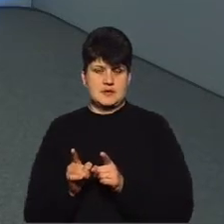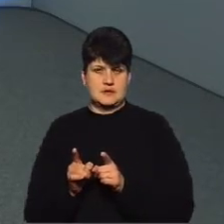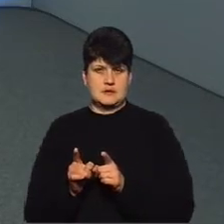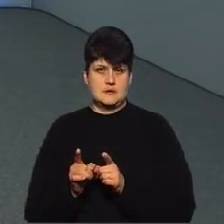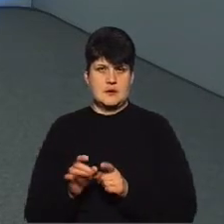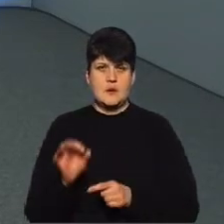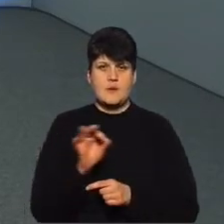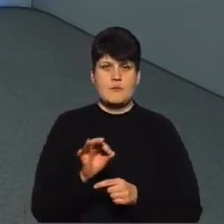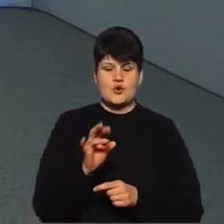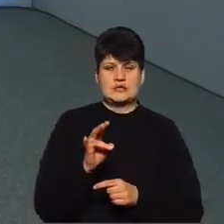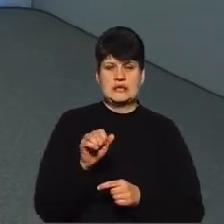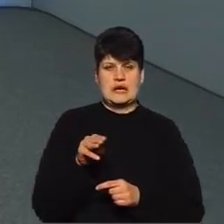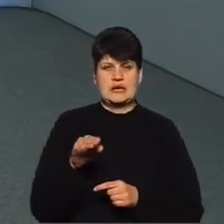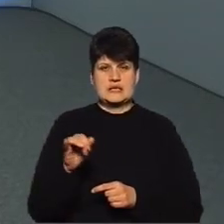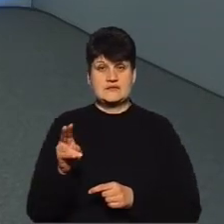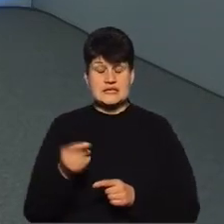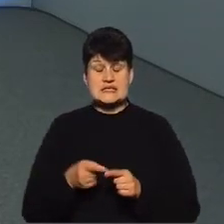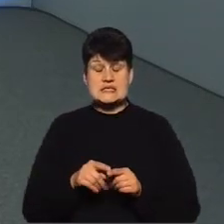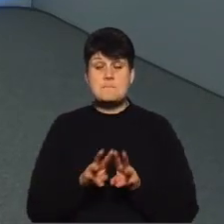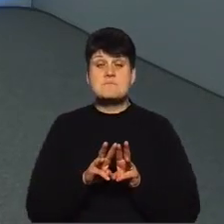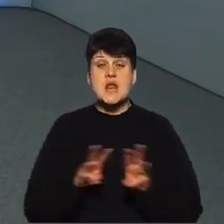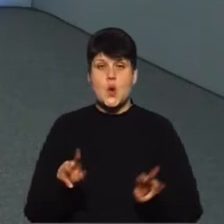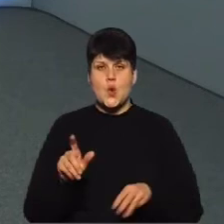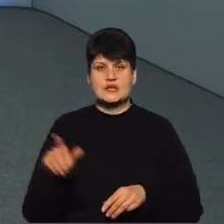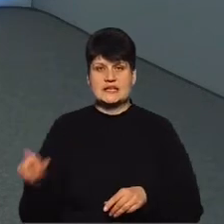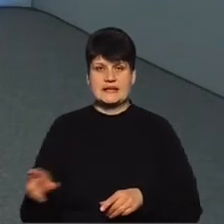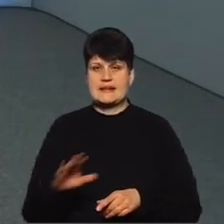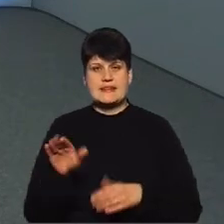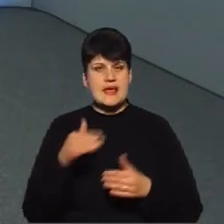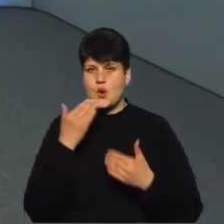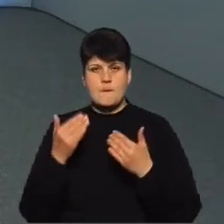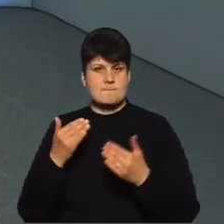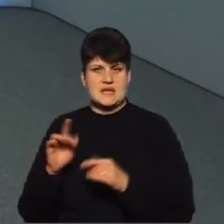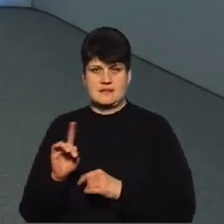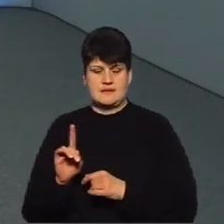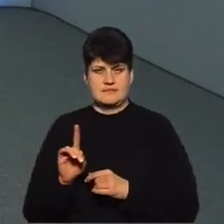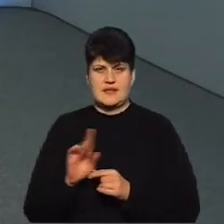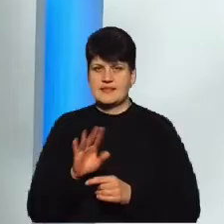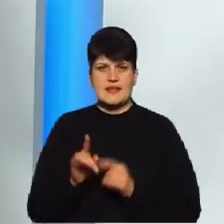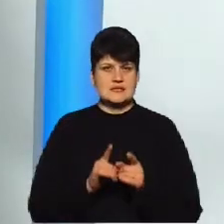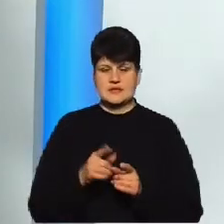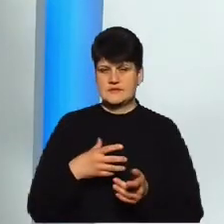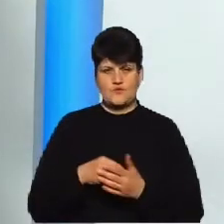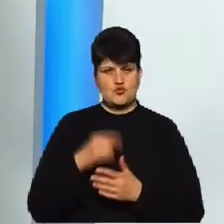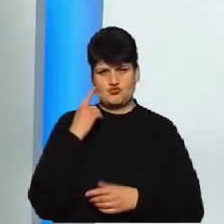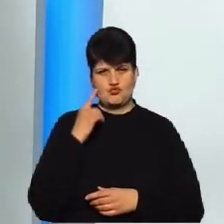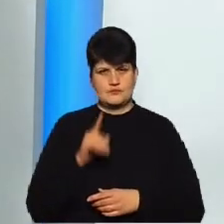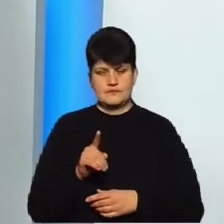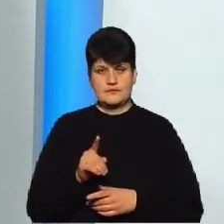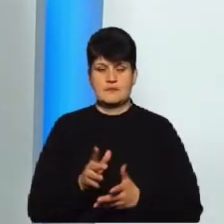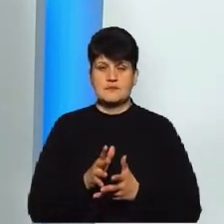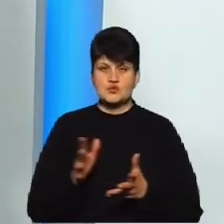Розумієте, це мільйони людей, які не опитані і не змінили свою думку. Зазвичай там